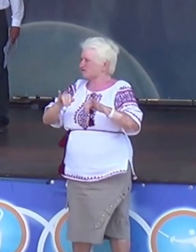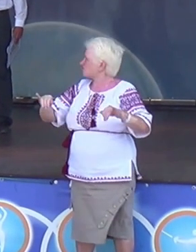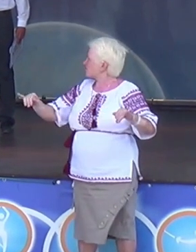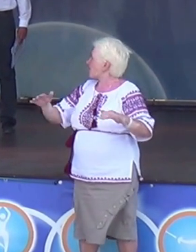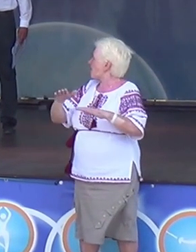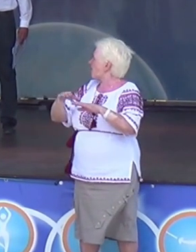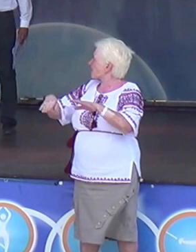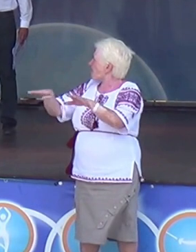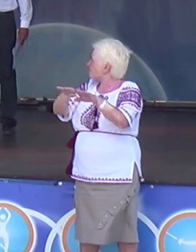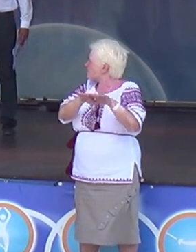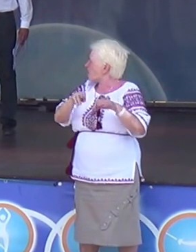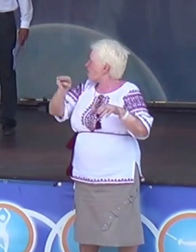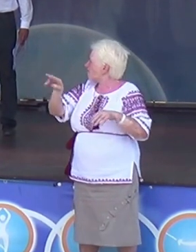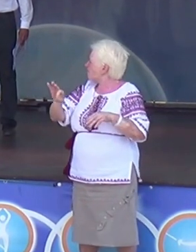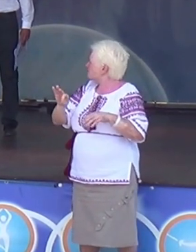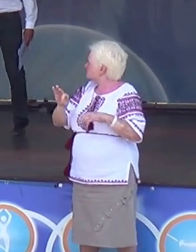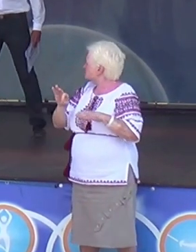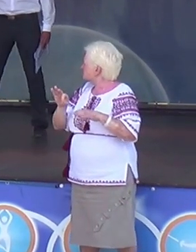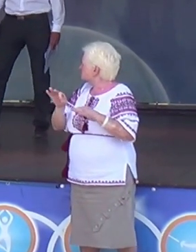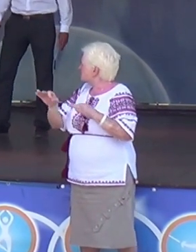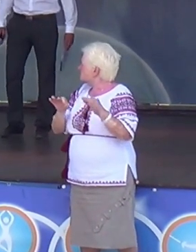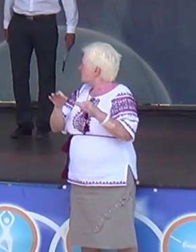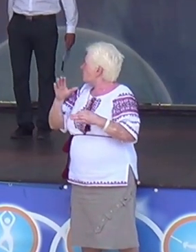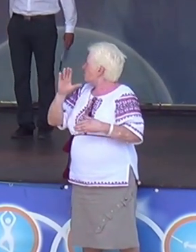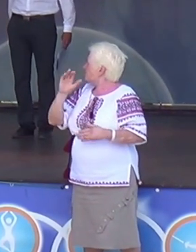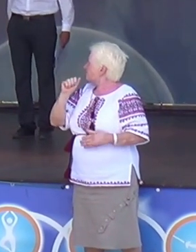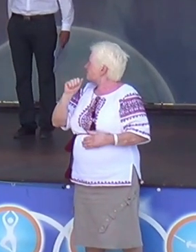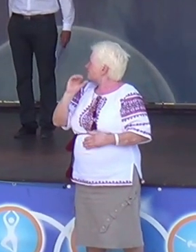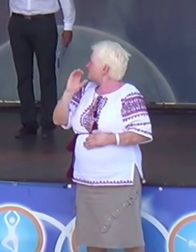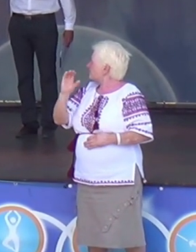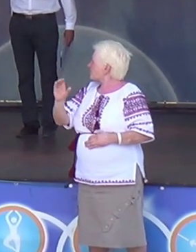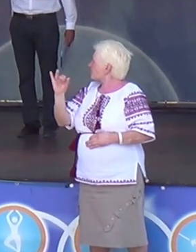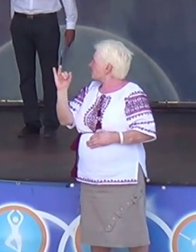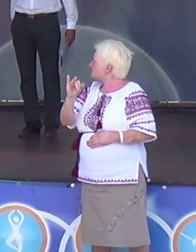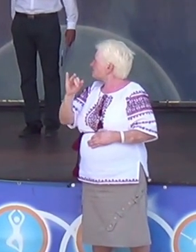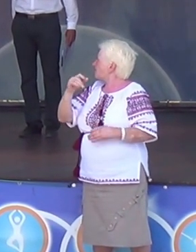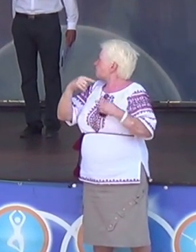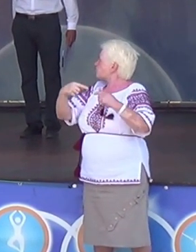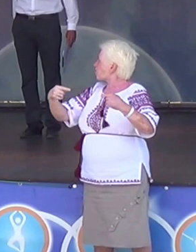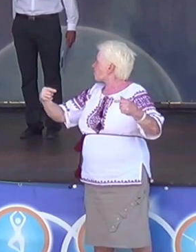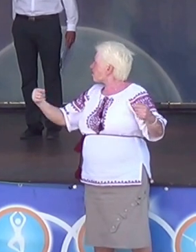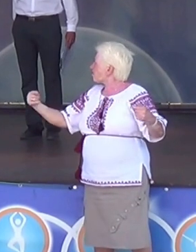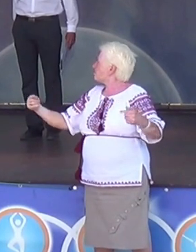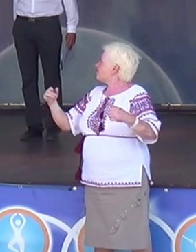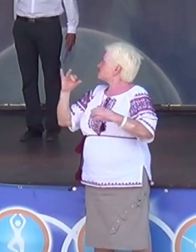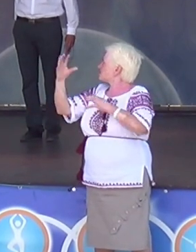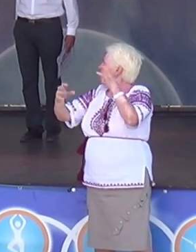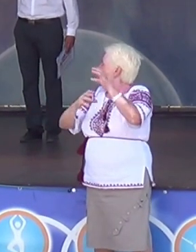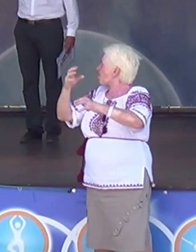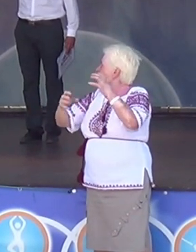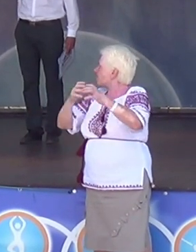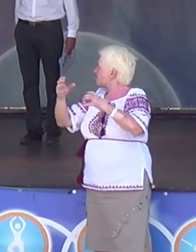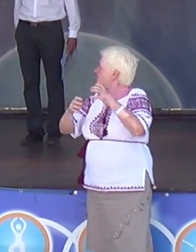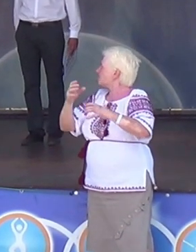Впервые приехала большая делегация Франции. И другие некоторые страны приехали